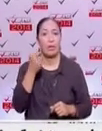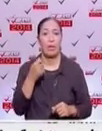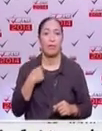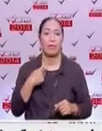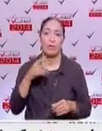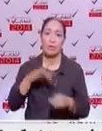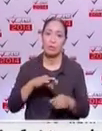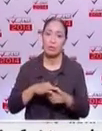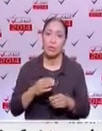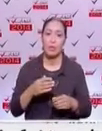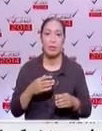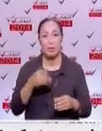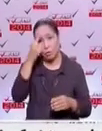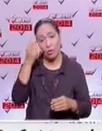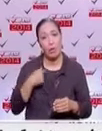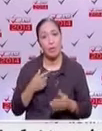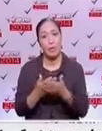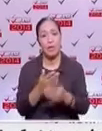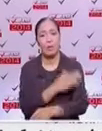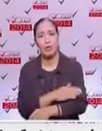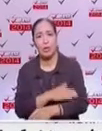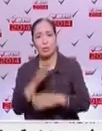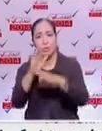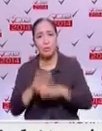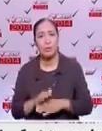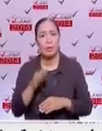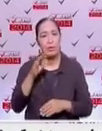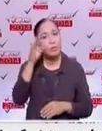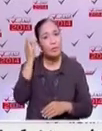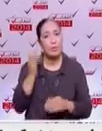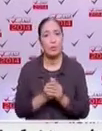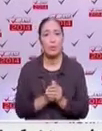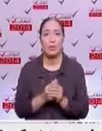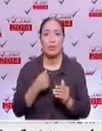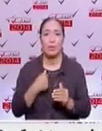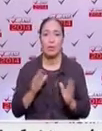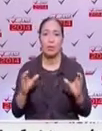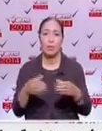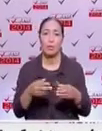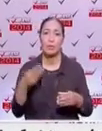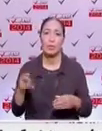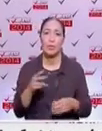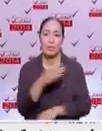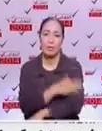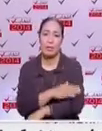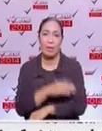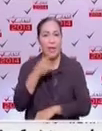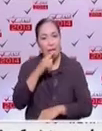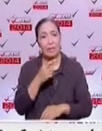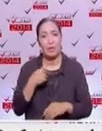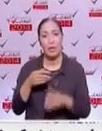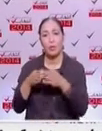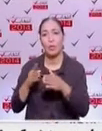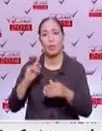مترشحين على لخدمة تونس. فإننا سنسعى وسنتوجه إلى ناخبينا بدائرة قابس وندعوهم